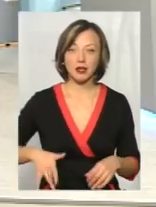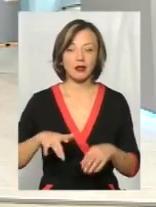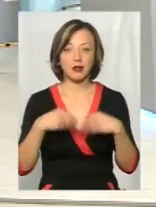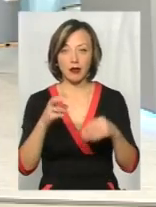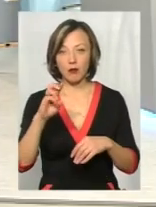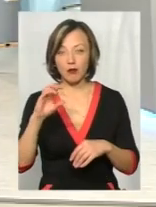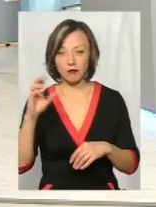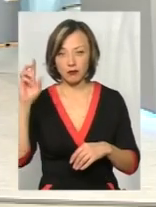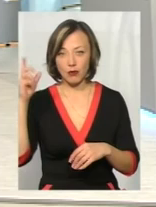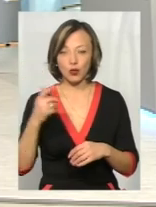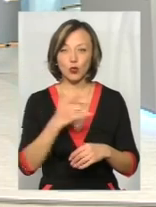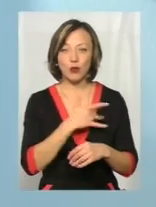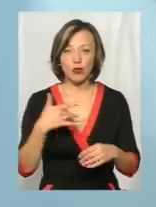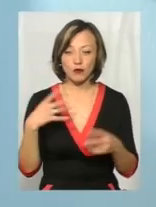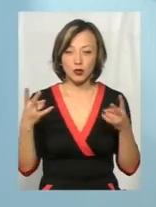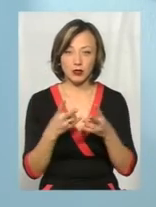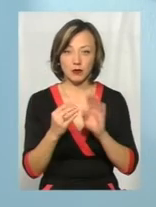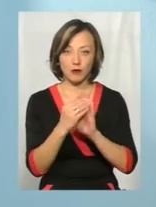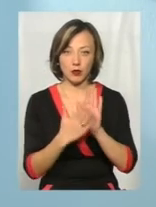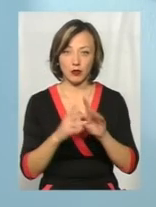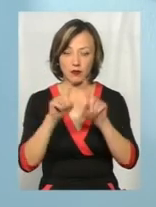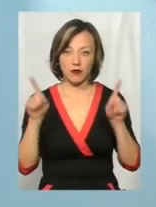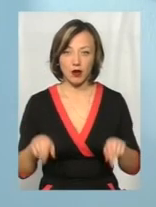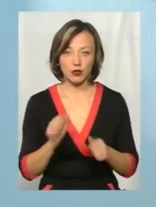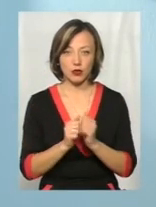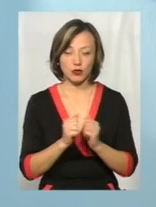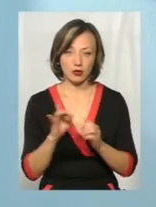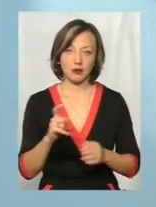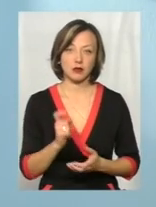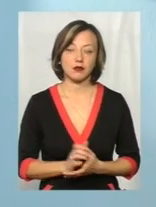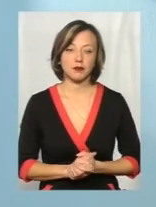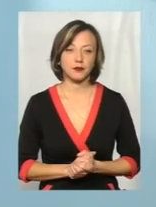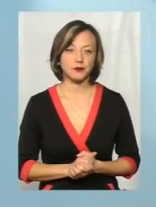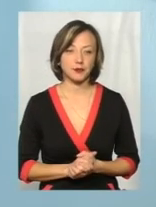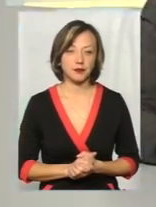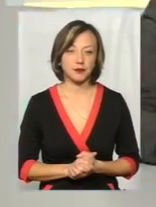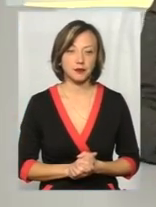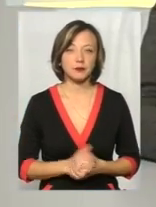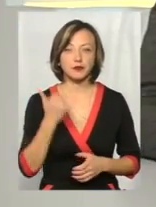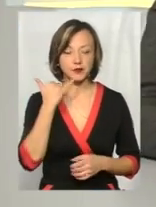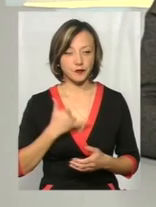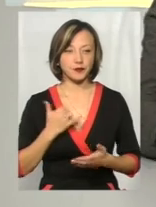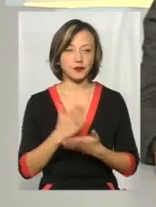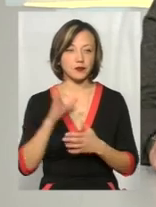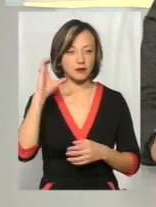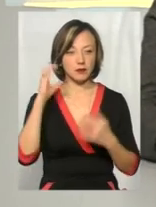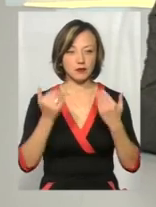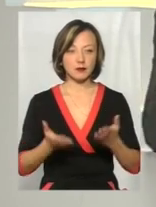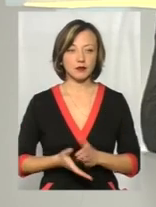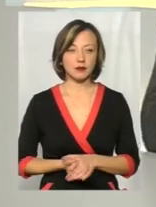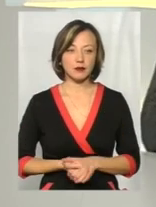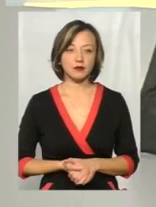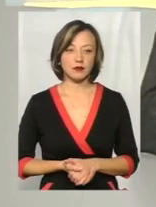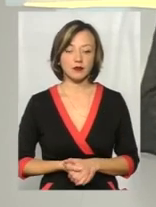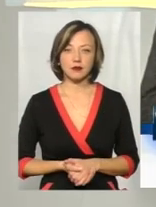Бог, і на туберкульоз. Це потрібно в картці прописувати кожен раз. У нас ще один дзвіночок є, давайте